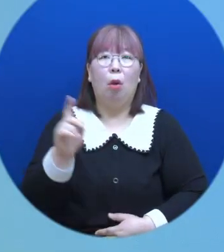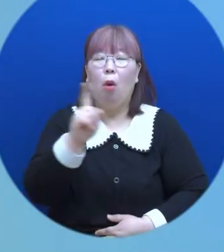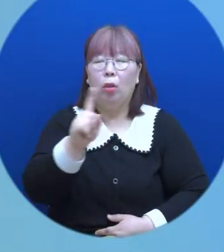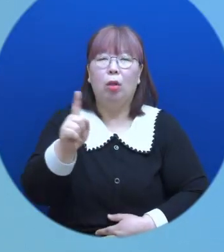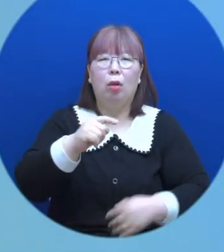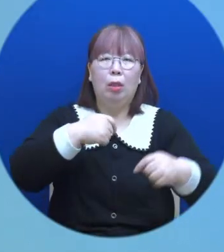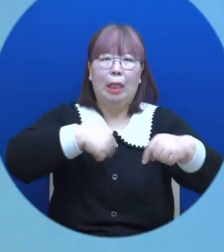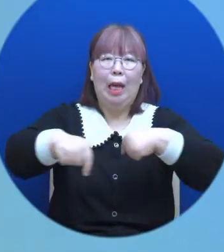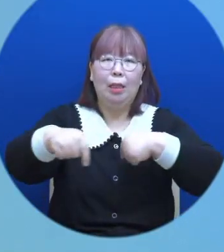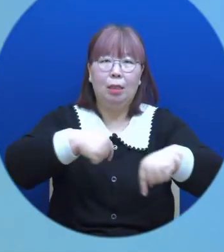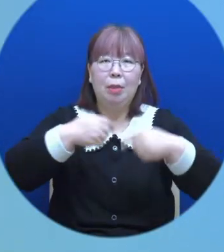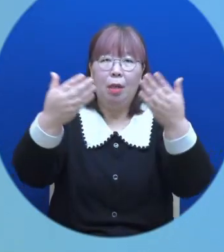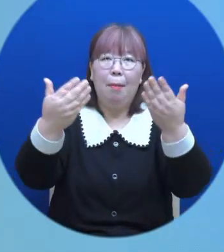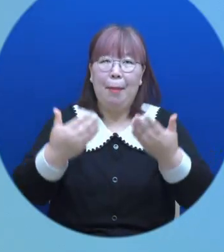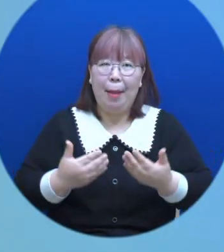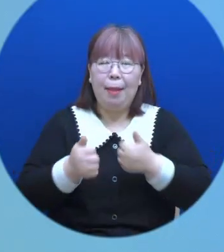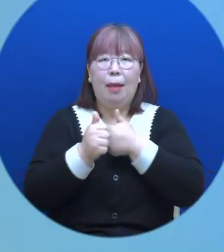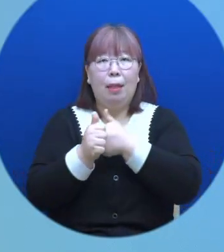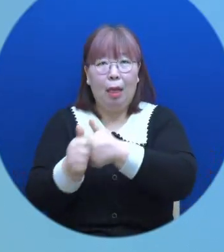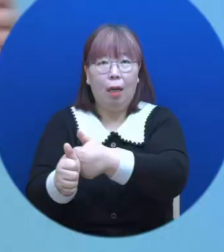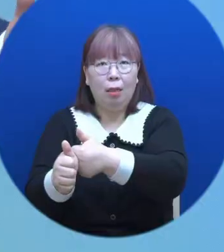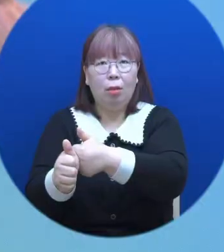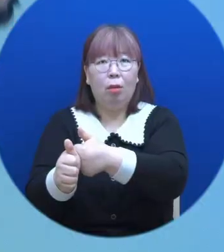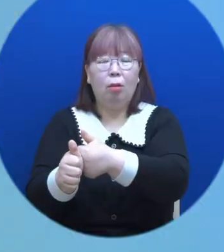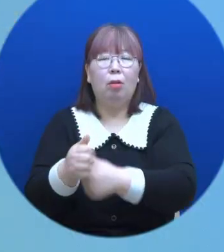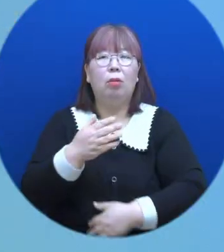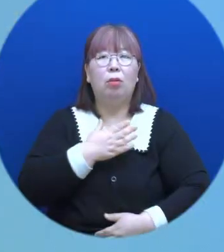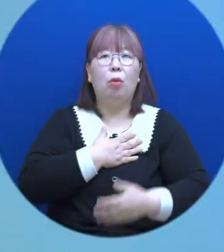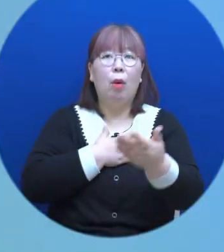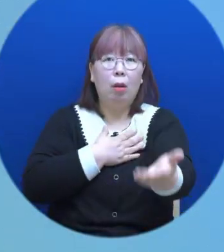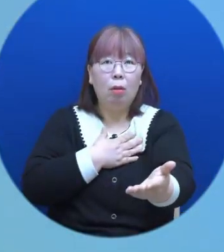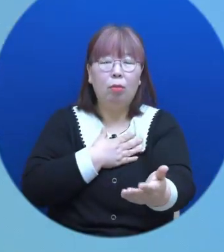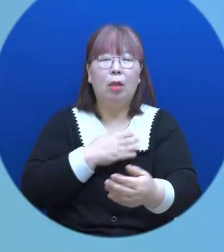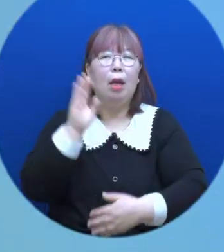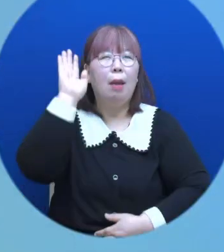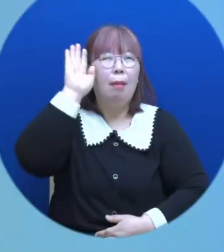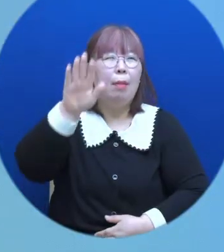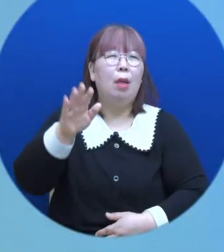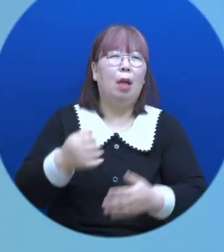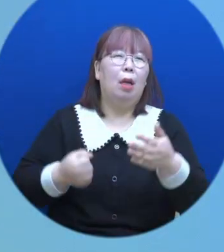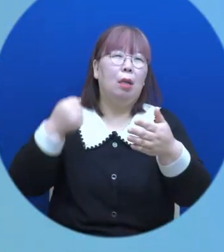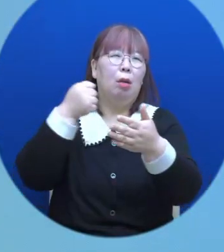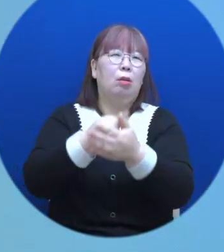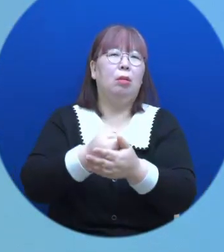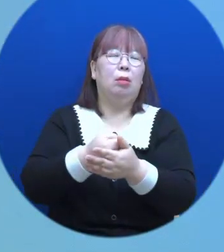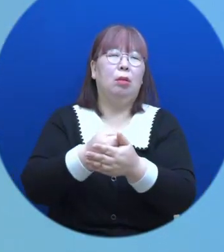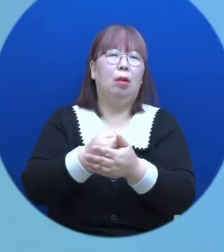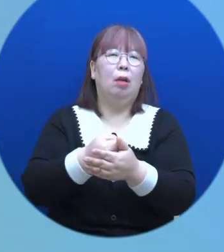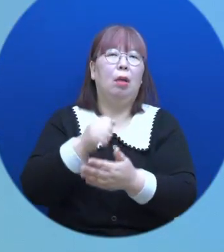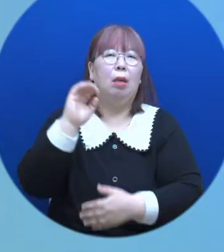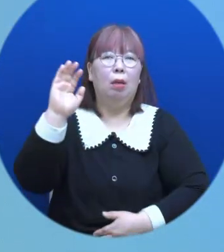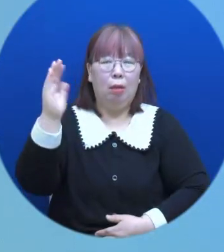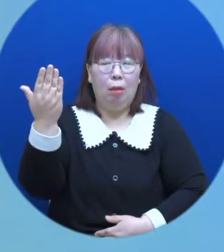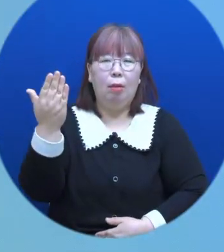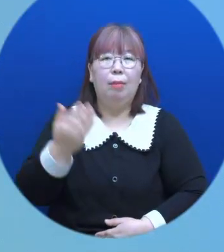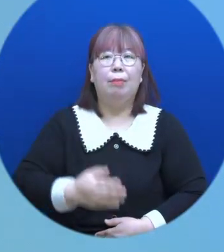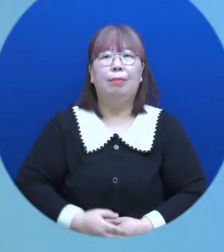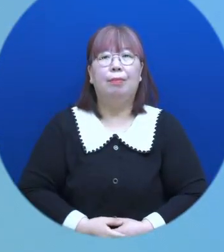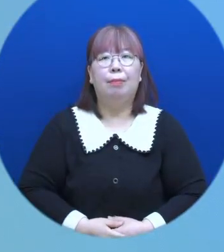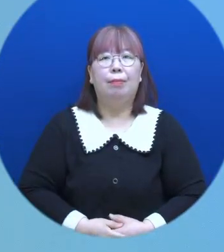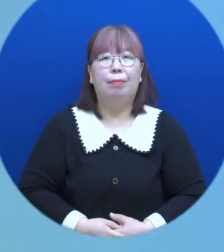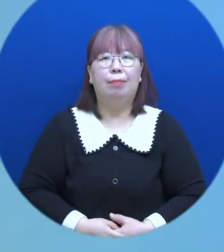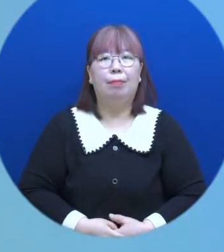다스림을 받느냐라고 하는 것은 저와 여러분의 미래를 결정짓는 출발이라는 걸 말씀해